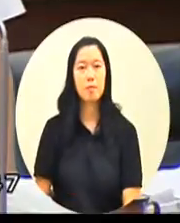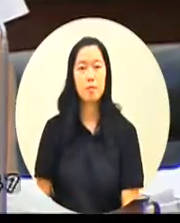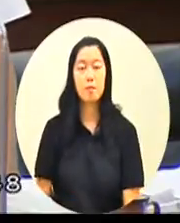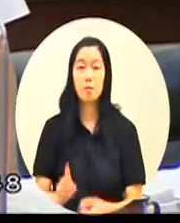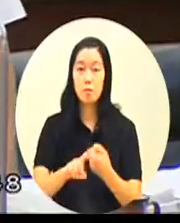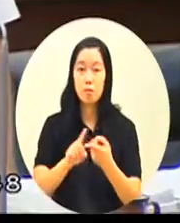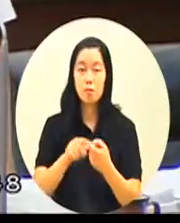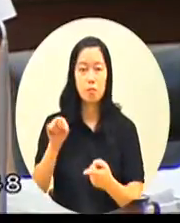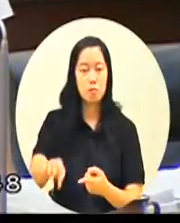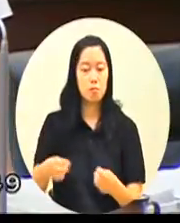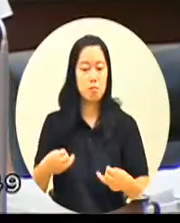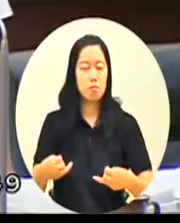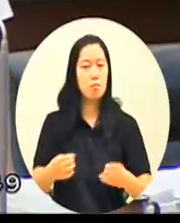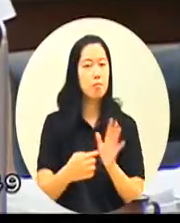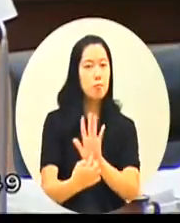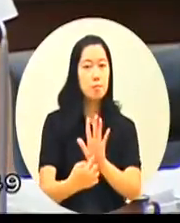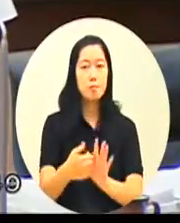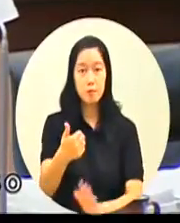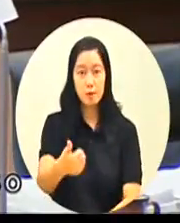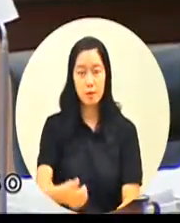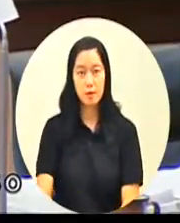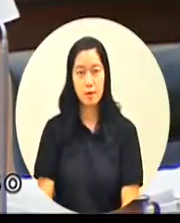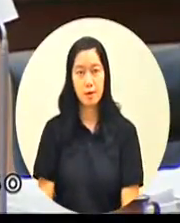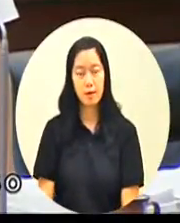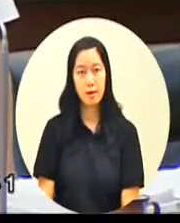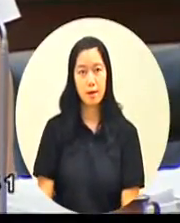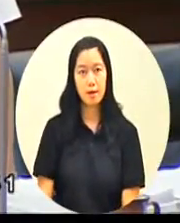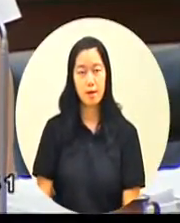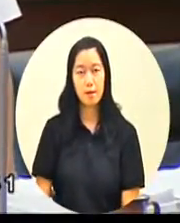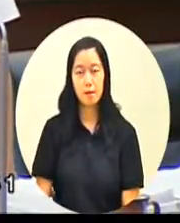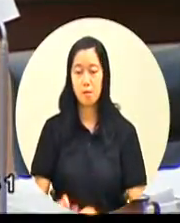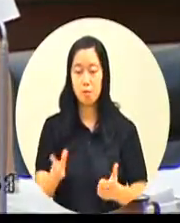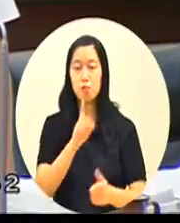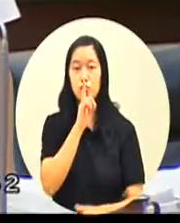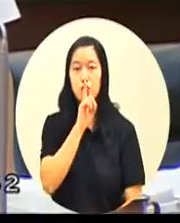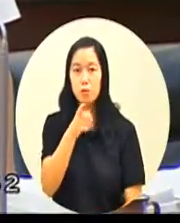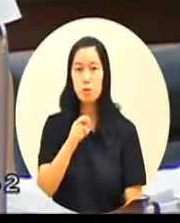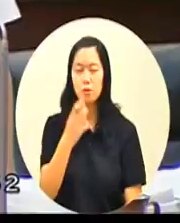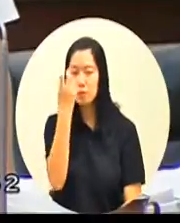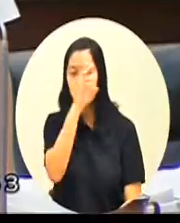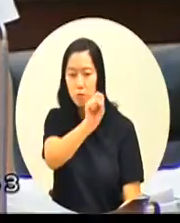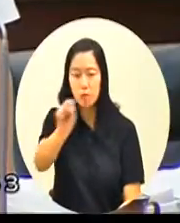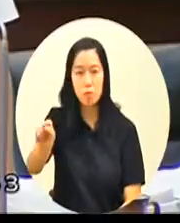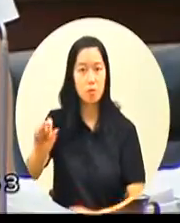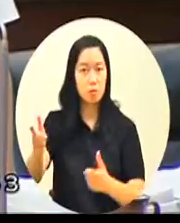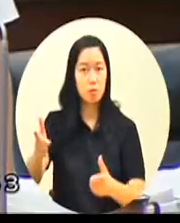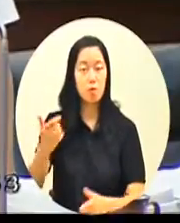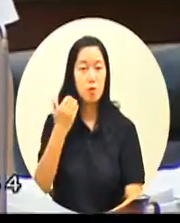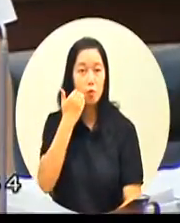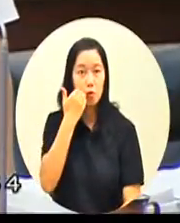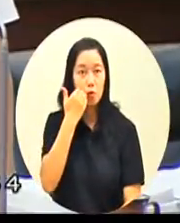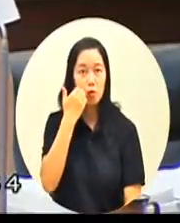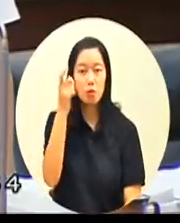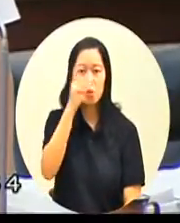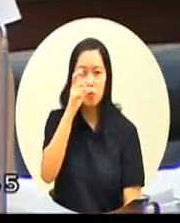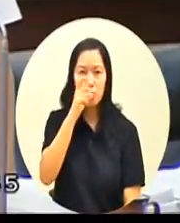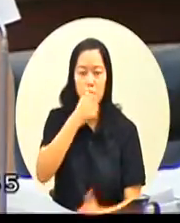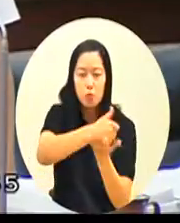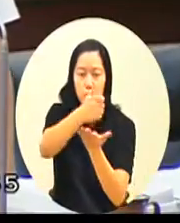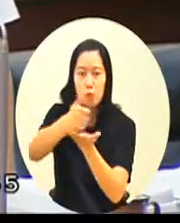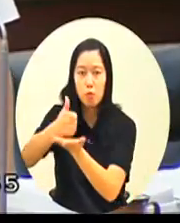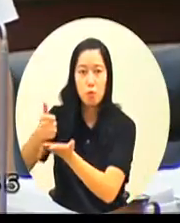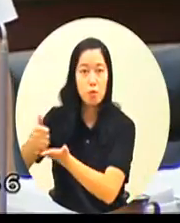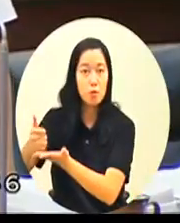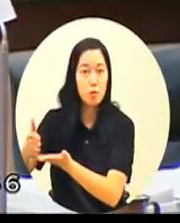觉得这个绩效就会出来。那当然，我们不是在谈说怎么去查，而是说这些酒如果流到市面，对